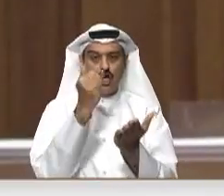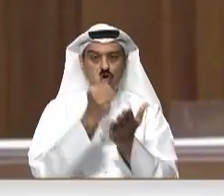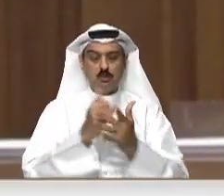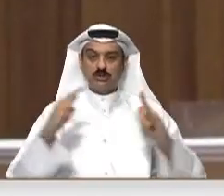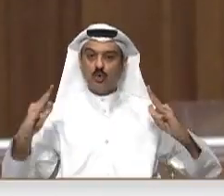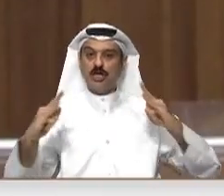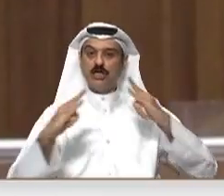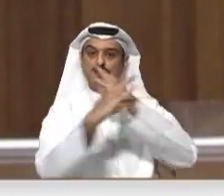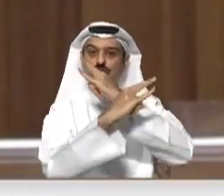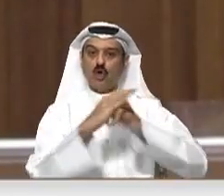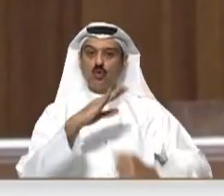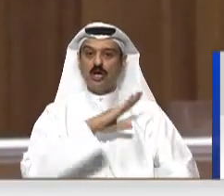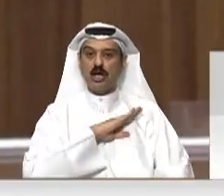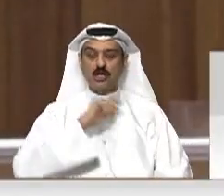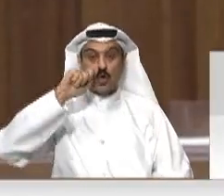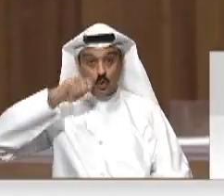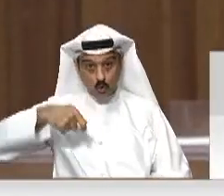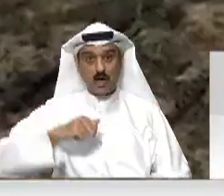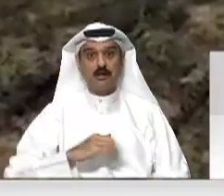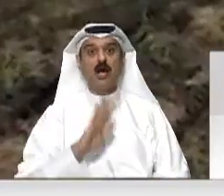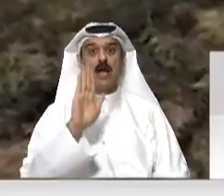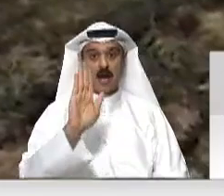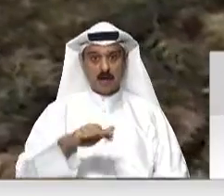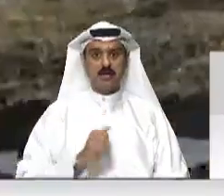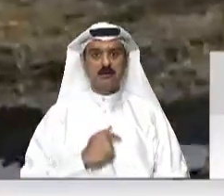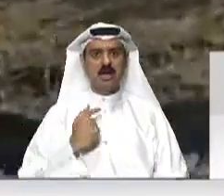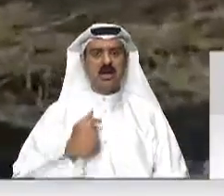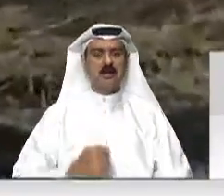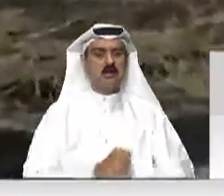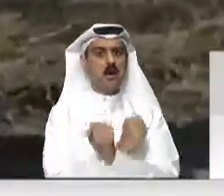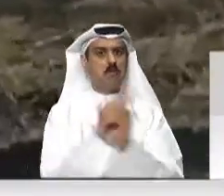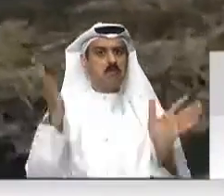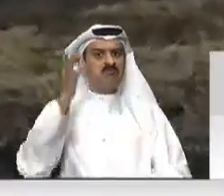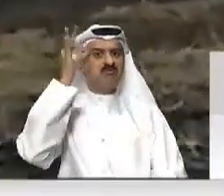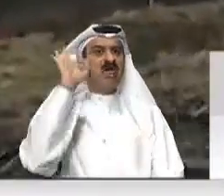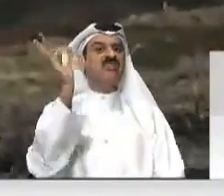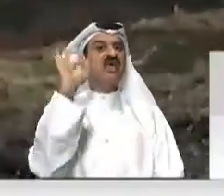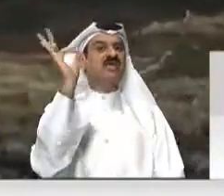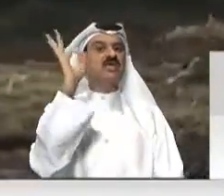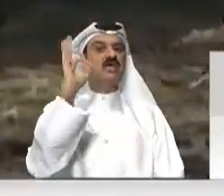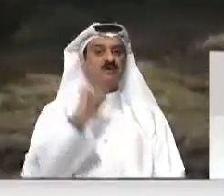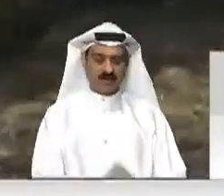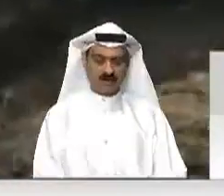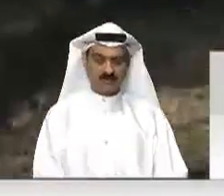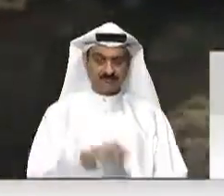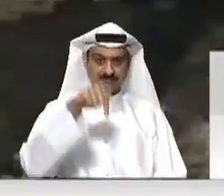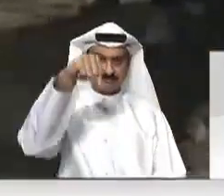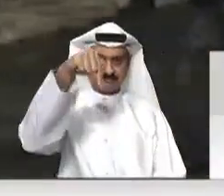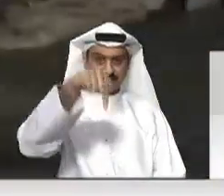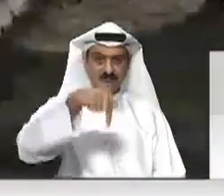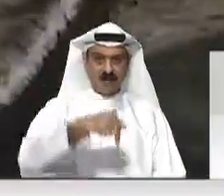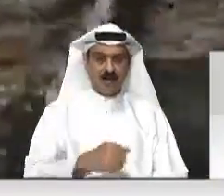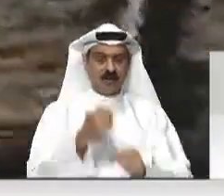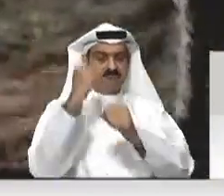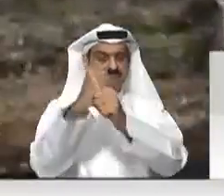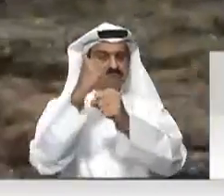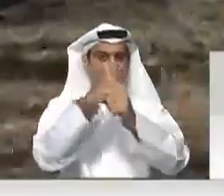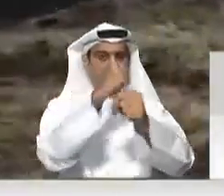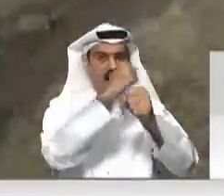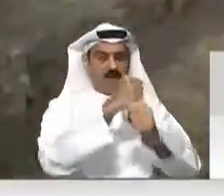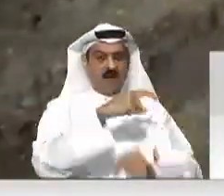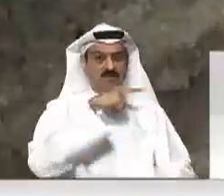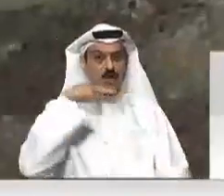الاوكرانيه يؤكد استخدام بلاده قنابل ذكيه غربيه بهذه التحضيرات دخلت العمليه العسكريه